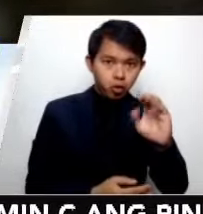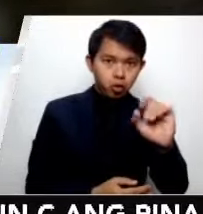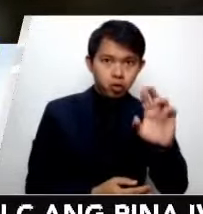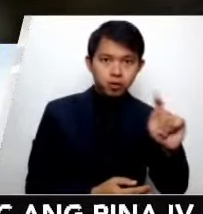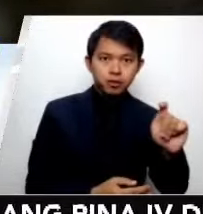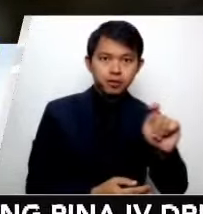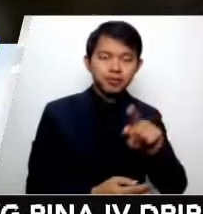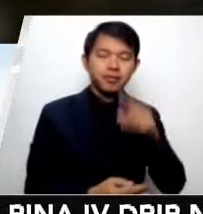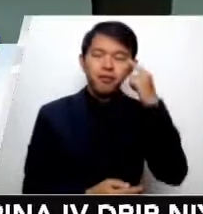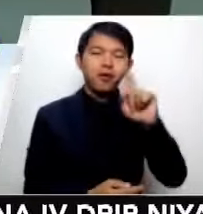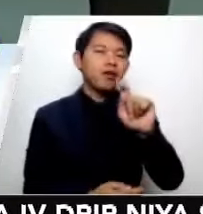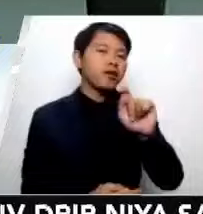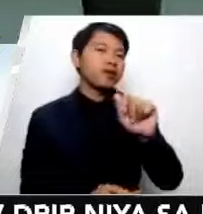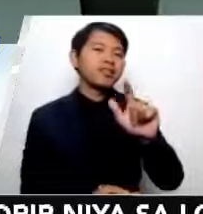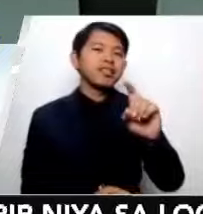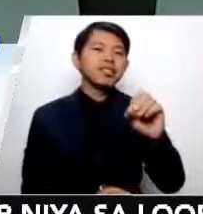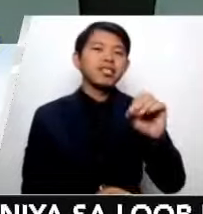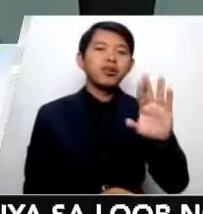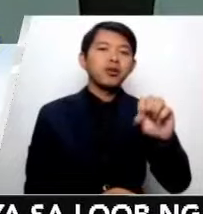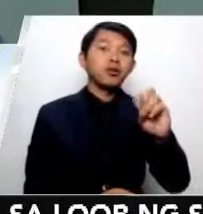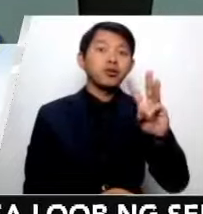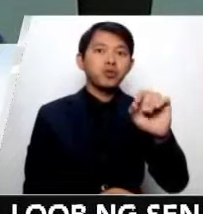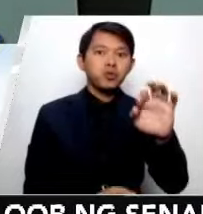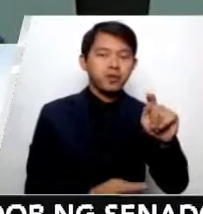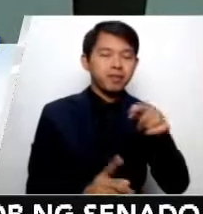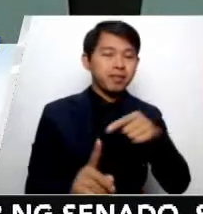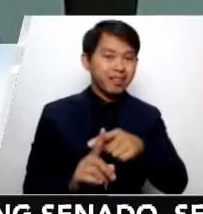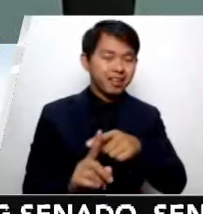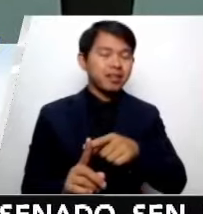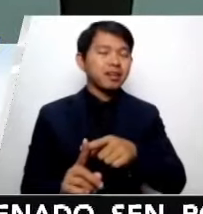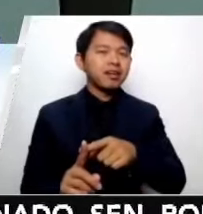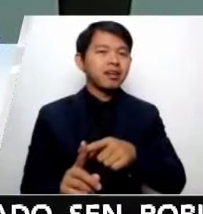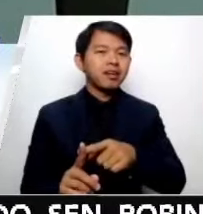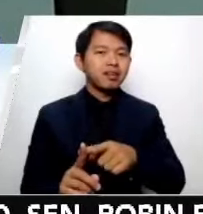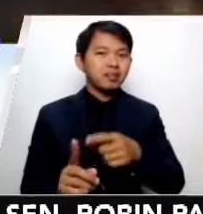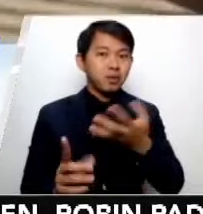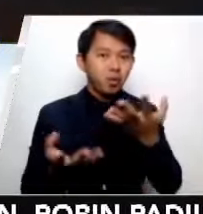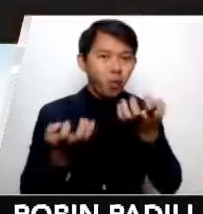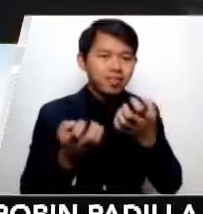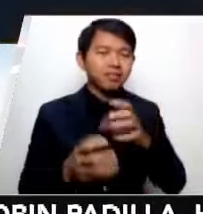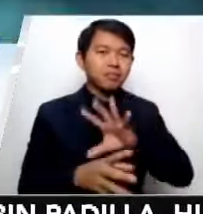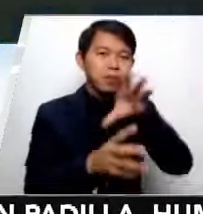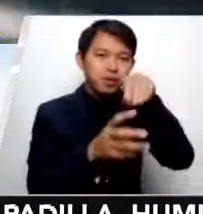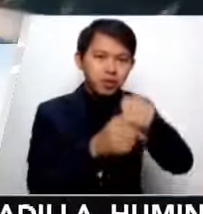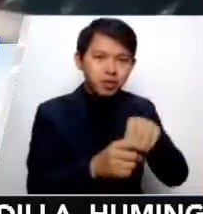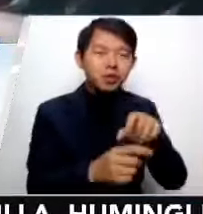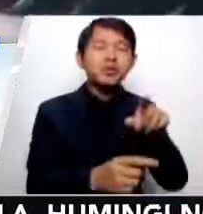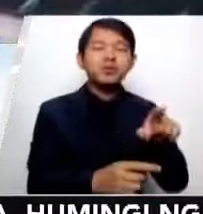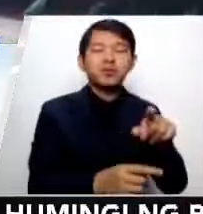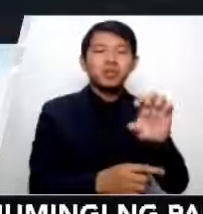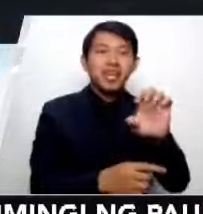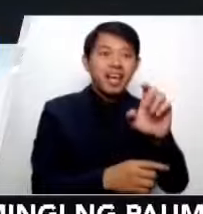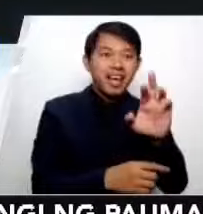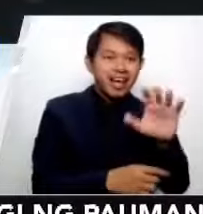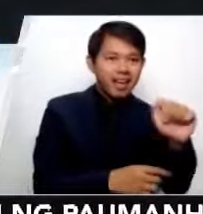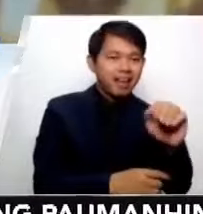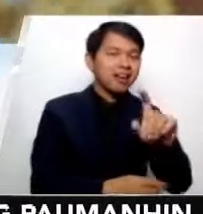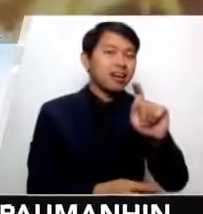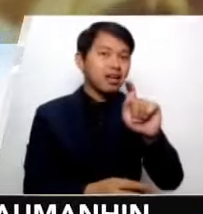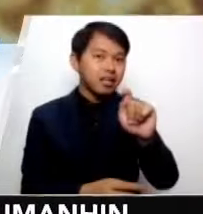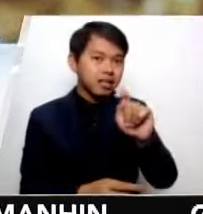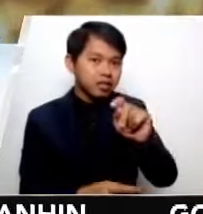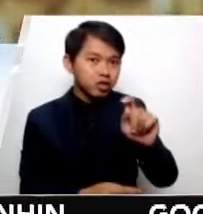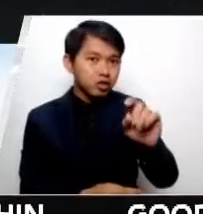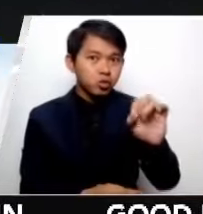pangalan, tila isang cruel summer kung mamis niya ang The Eras Tour. Hindi siya nakakuha ng ticket nang mas sold out agad ito